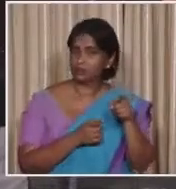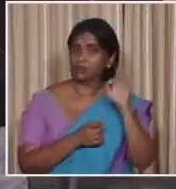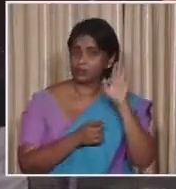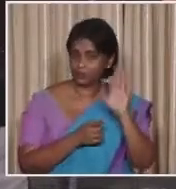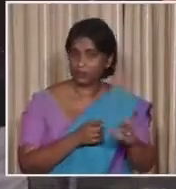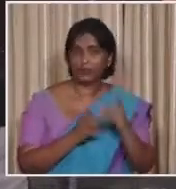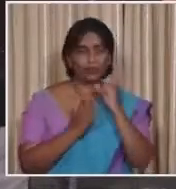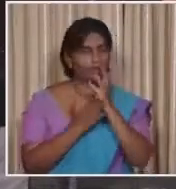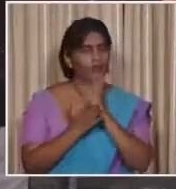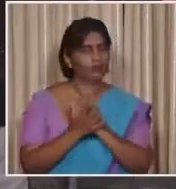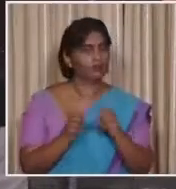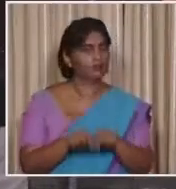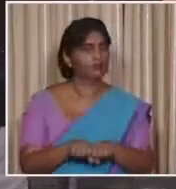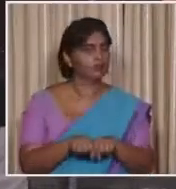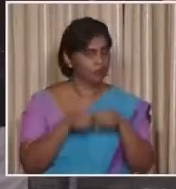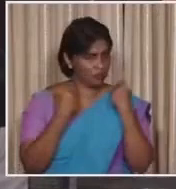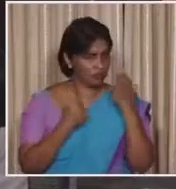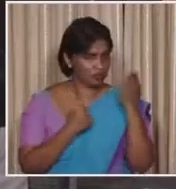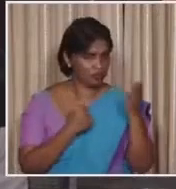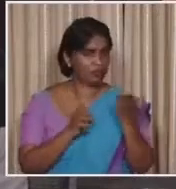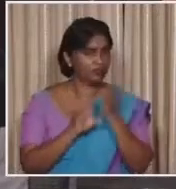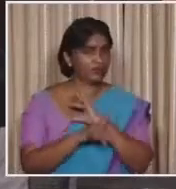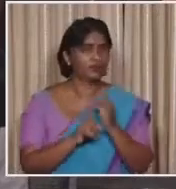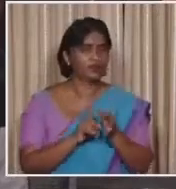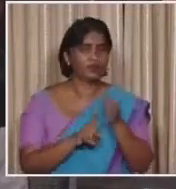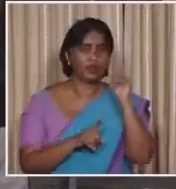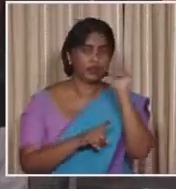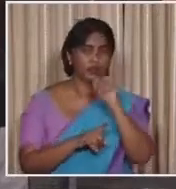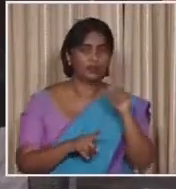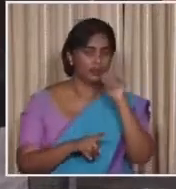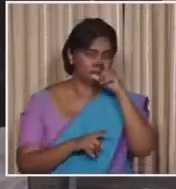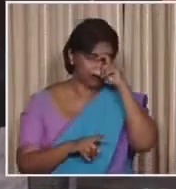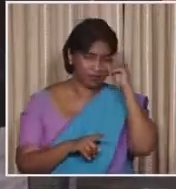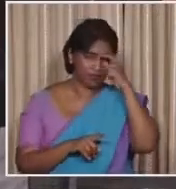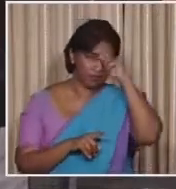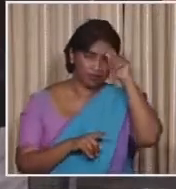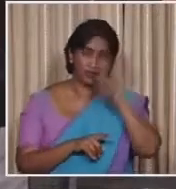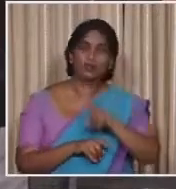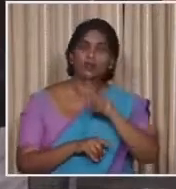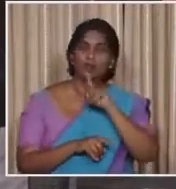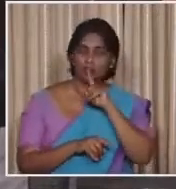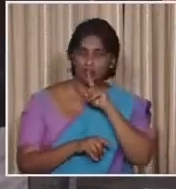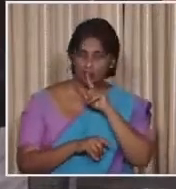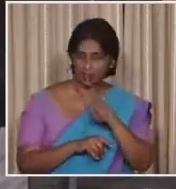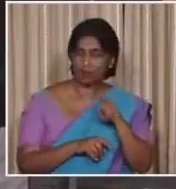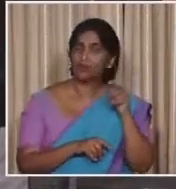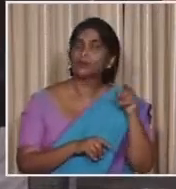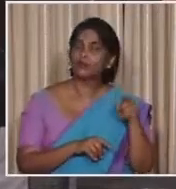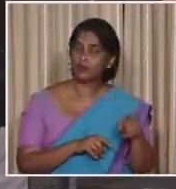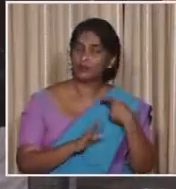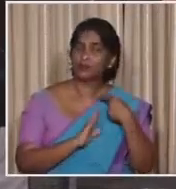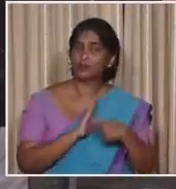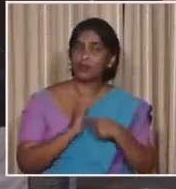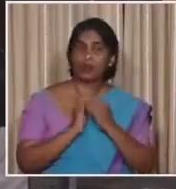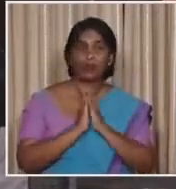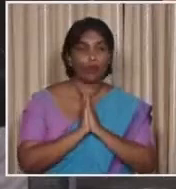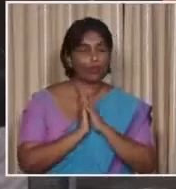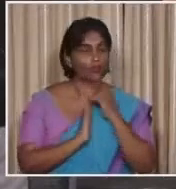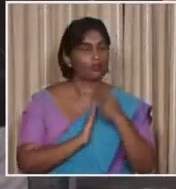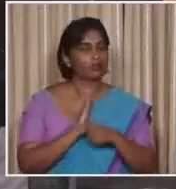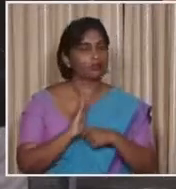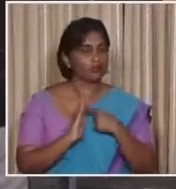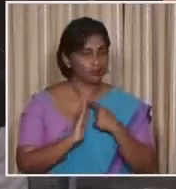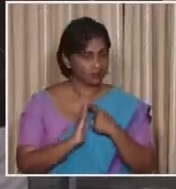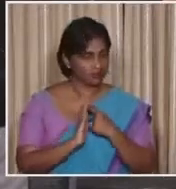மீறிக்கொண்டிருக்கின்றீர்கள். முன்னாள் ஜனாதிபதி மைத்ரிபால சிறிசேன அவர்கள் உரையாற்றும் போது இந்த நாடு பௌத்த நாடு,